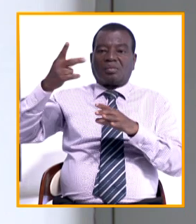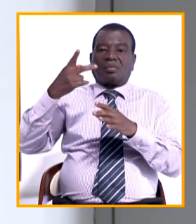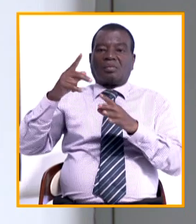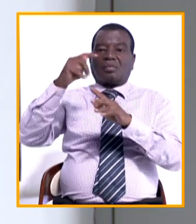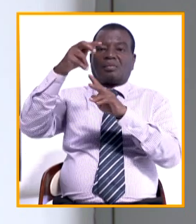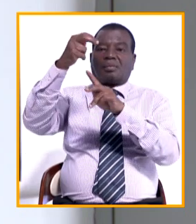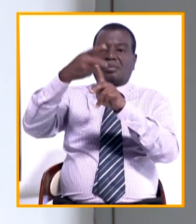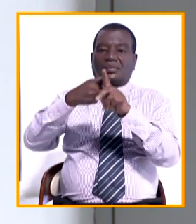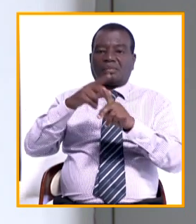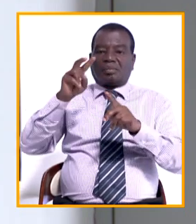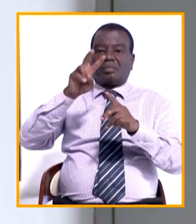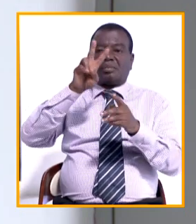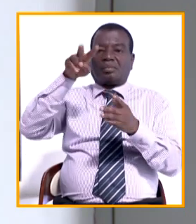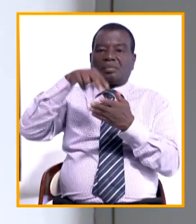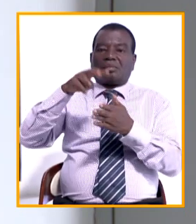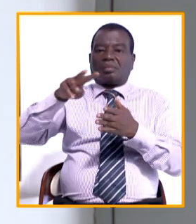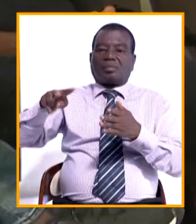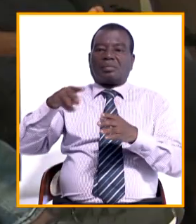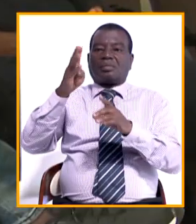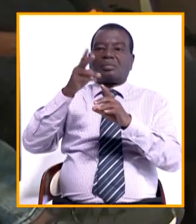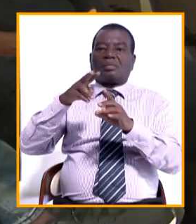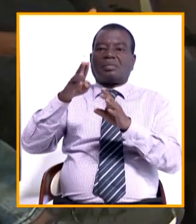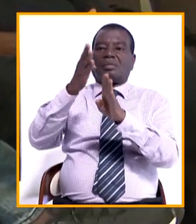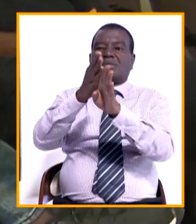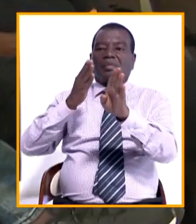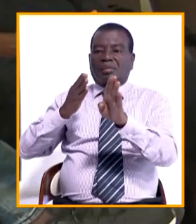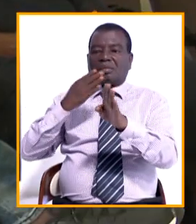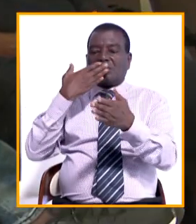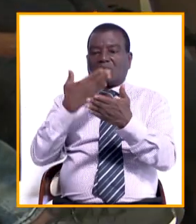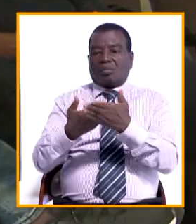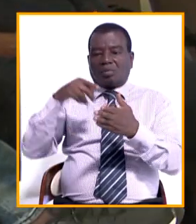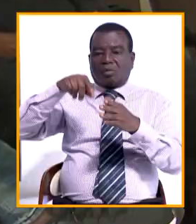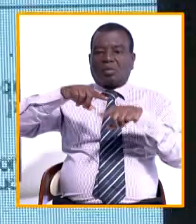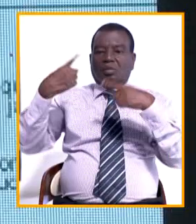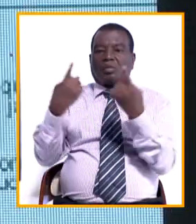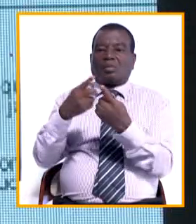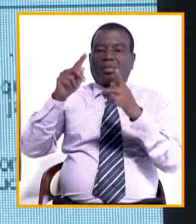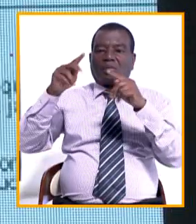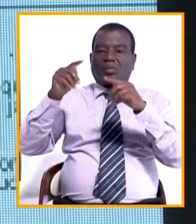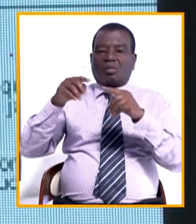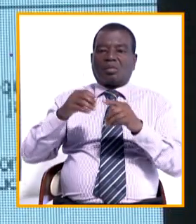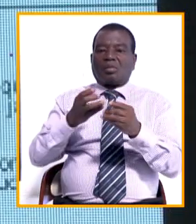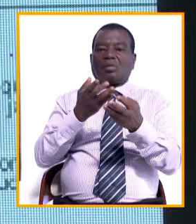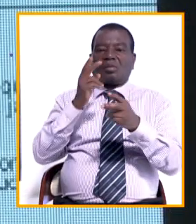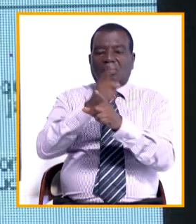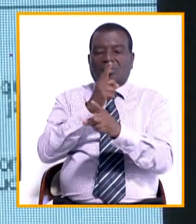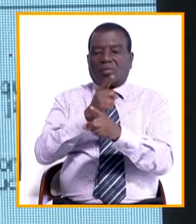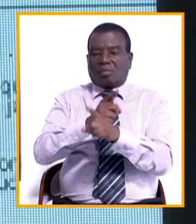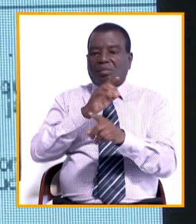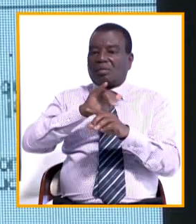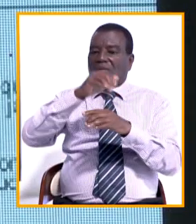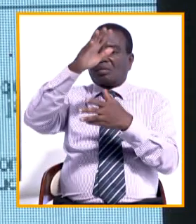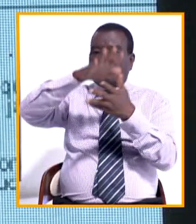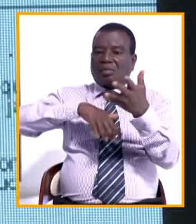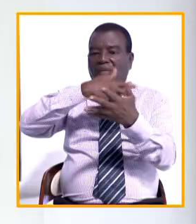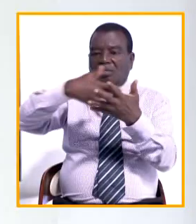trimestre 2022. Un rang honorable que le groupe RTI entend conserver avec des grilles de programmes enrichies pour la rentrée